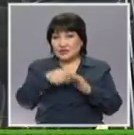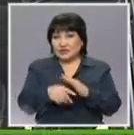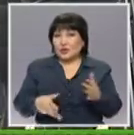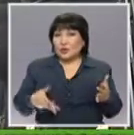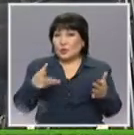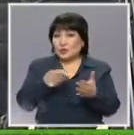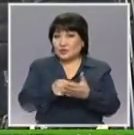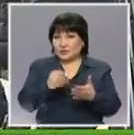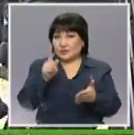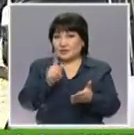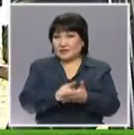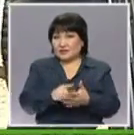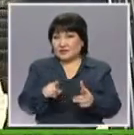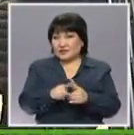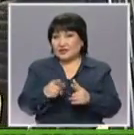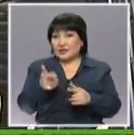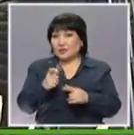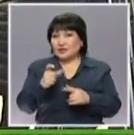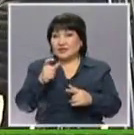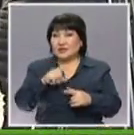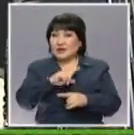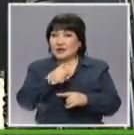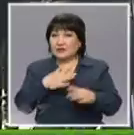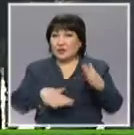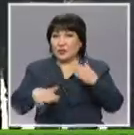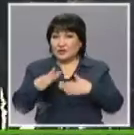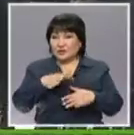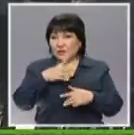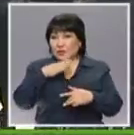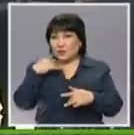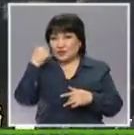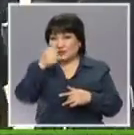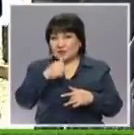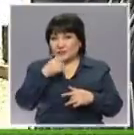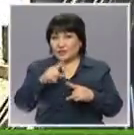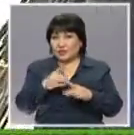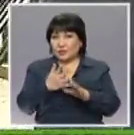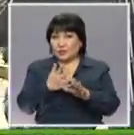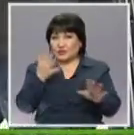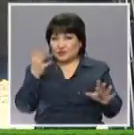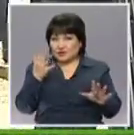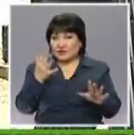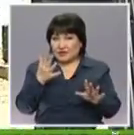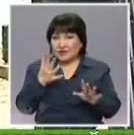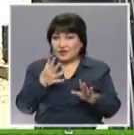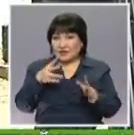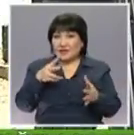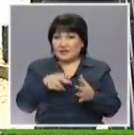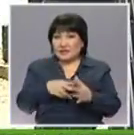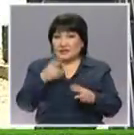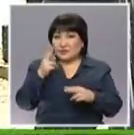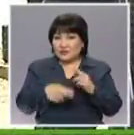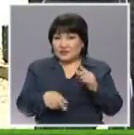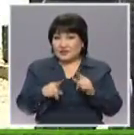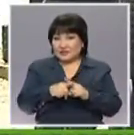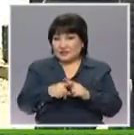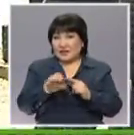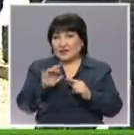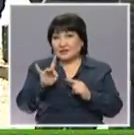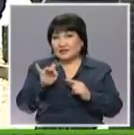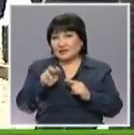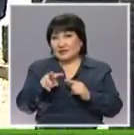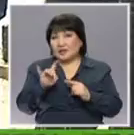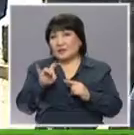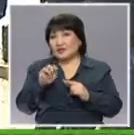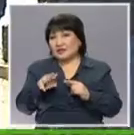Өте қатты қуанышта тұрмыз. Өткені біздің көп жылдан бергі тұрған осы жетіміз үйіміздің осы жеті келіп, міне ашылып аяғында осы үйімізді